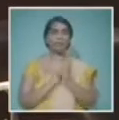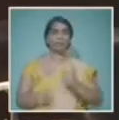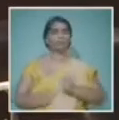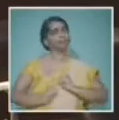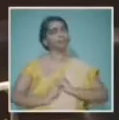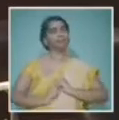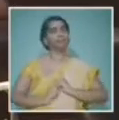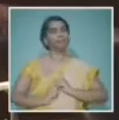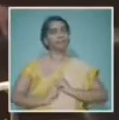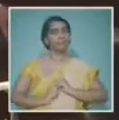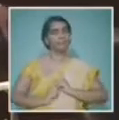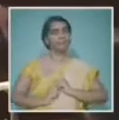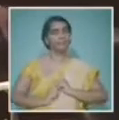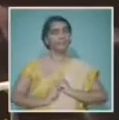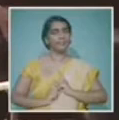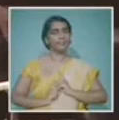වෙනස් නොවන